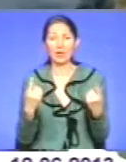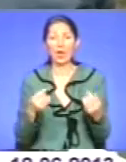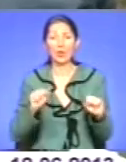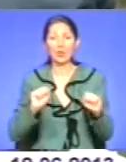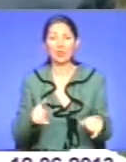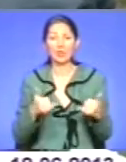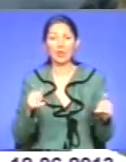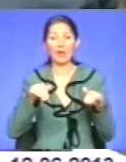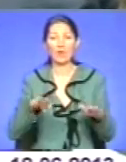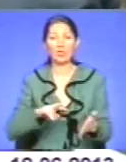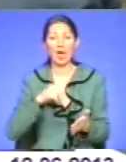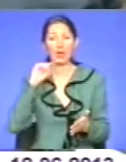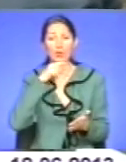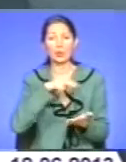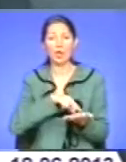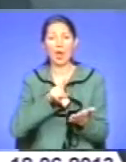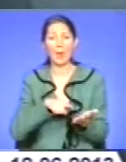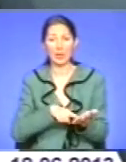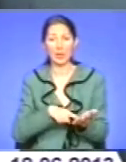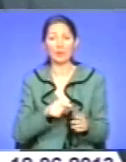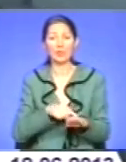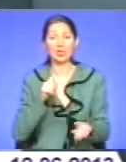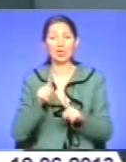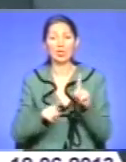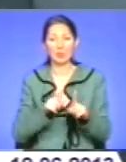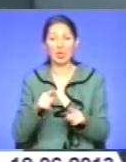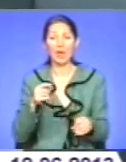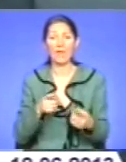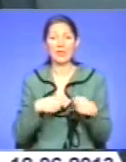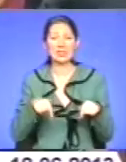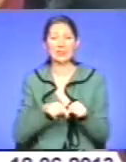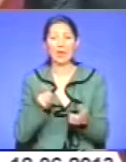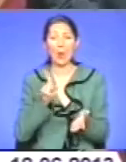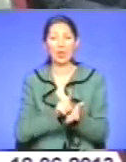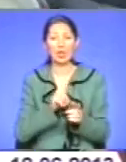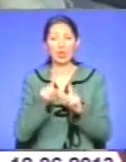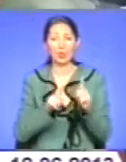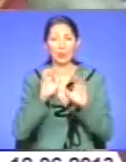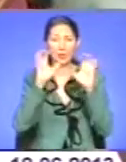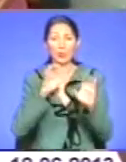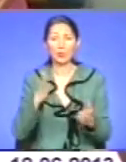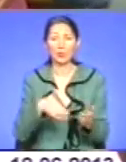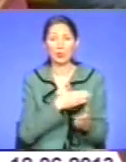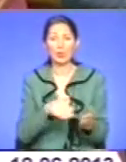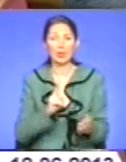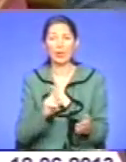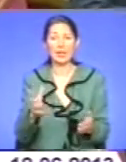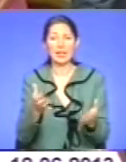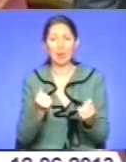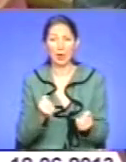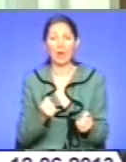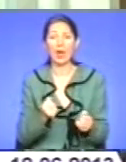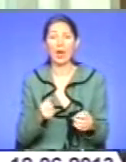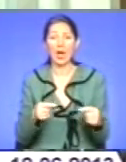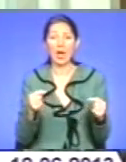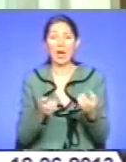питань. Відчутні зрушення відбулися і у сфері пенсійної реформи, упевнений Віктор Янукович. Закон про скасування якої не набрав відповідної кількості у